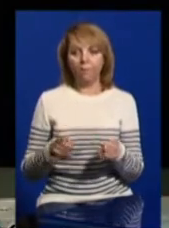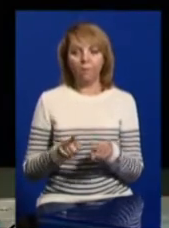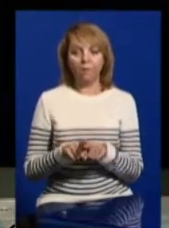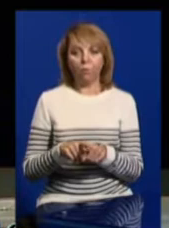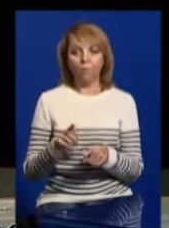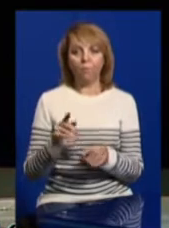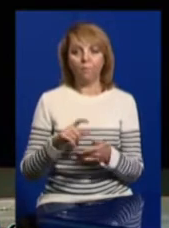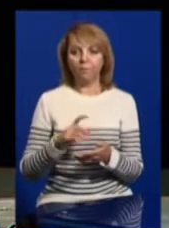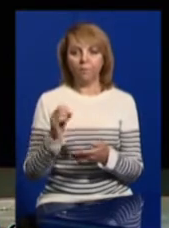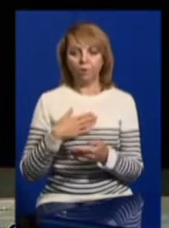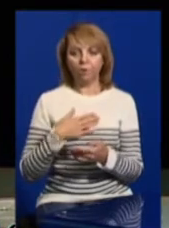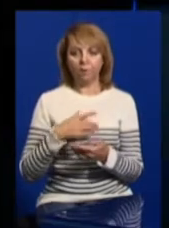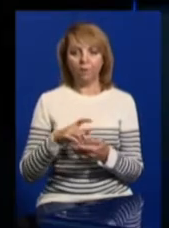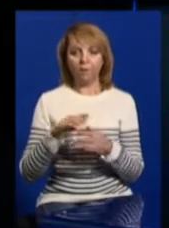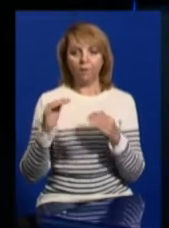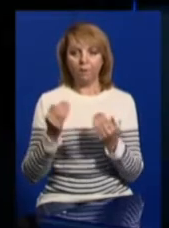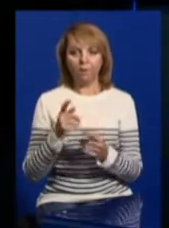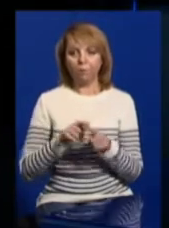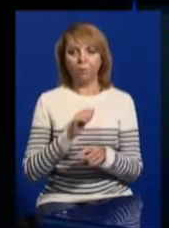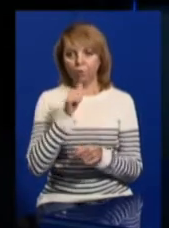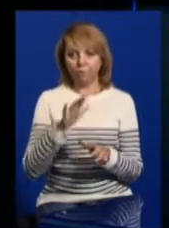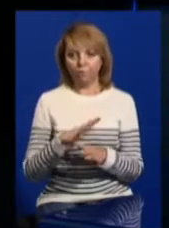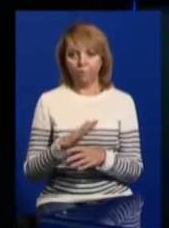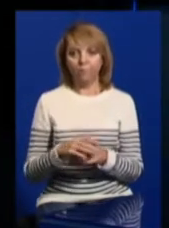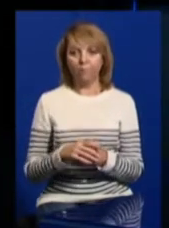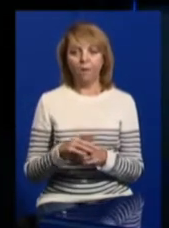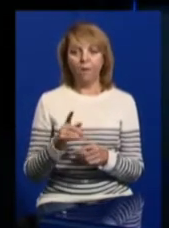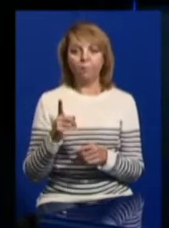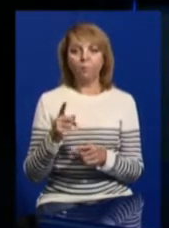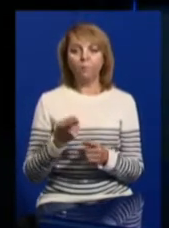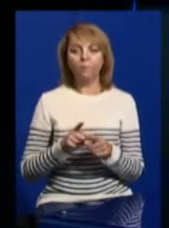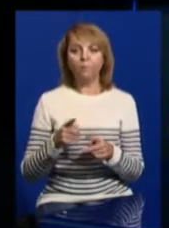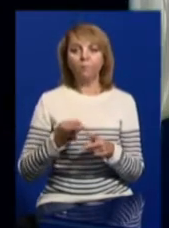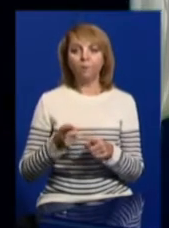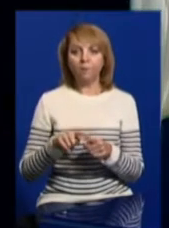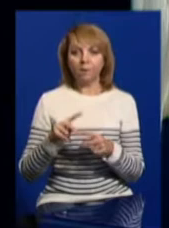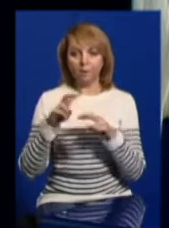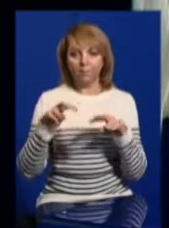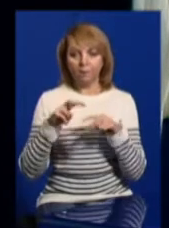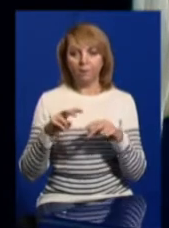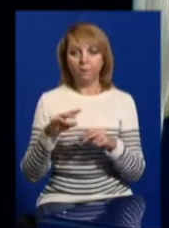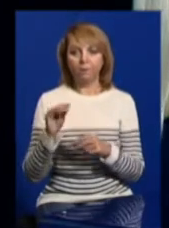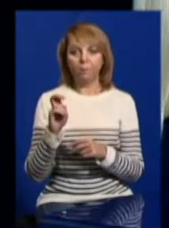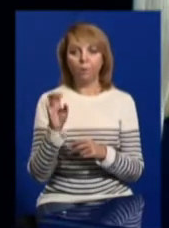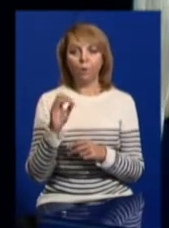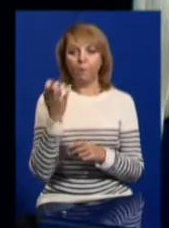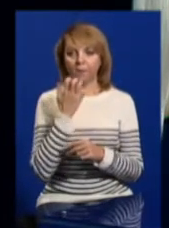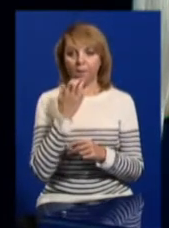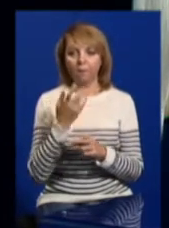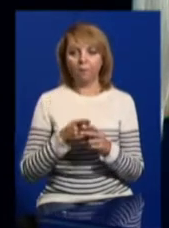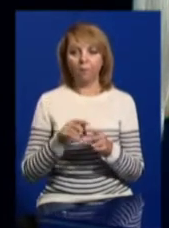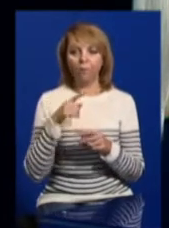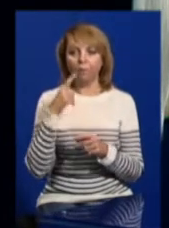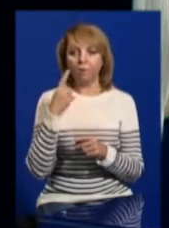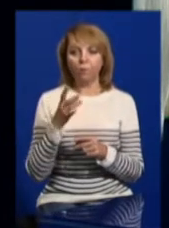такого не має бути. І ще уточніть, будь ласка, саме ці експертизи біологічних матеріалів, це йдеться про